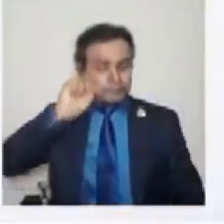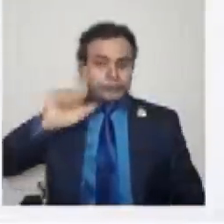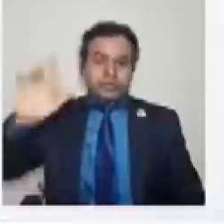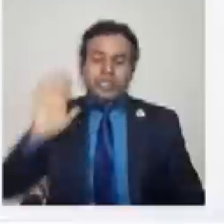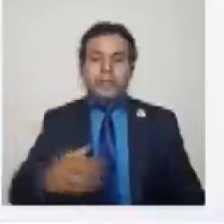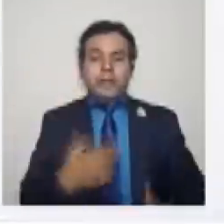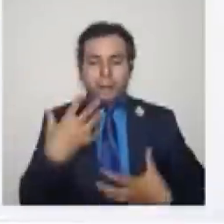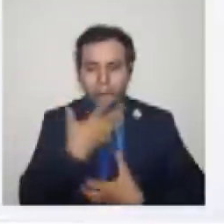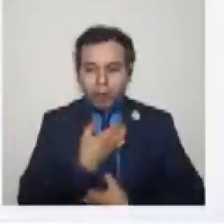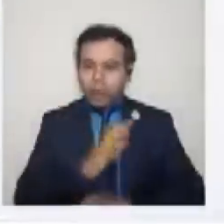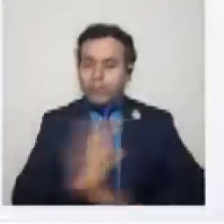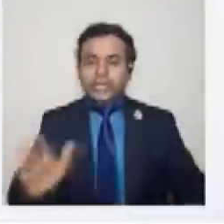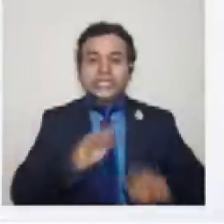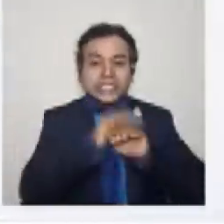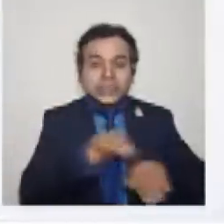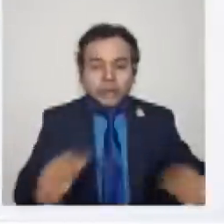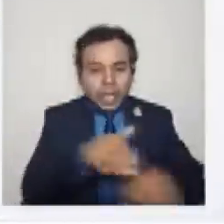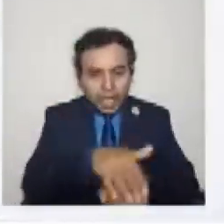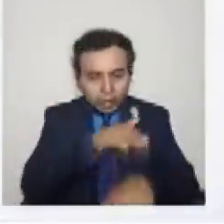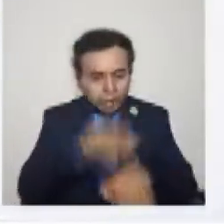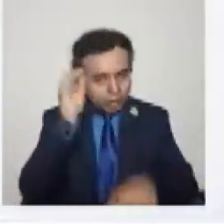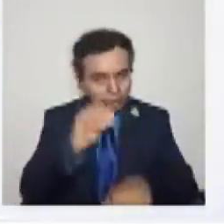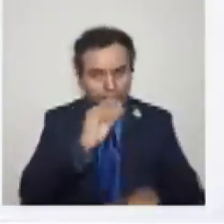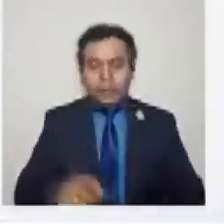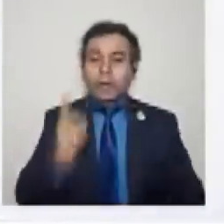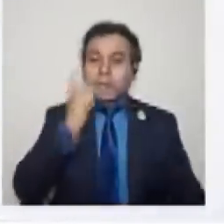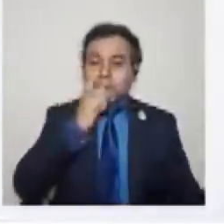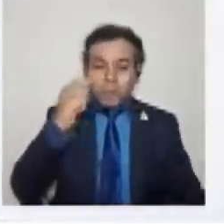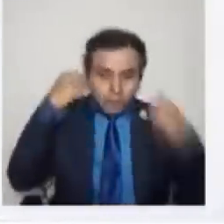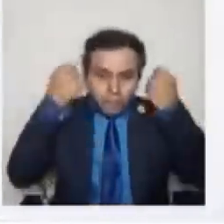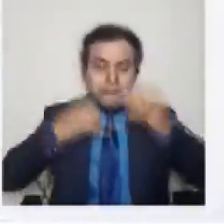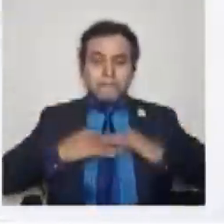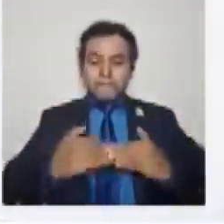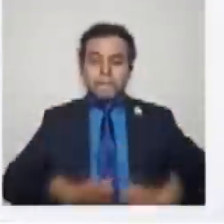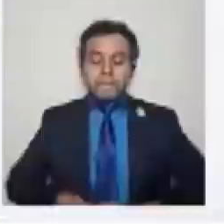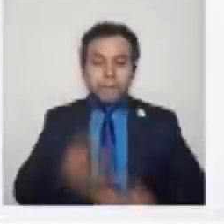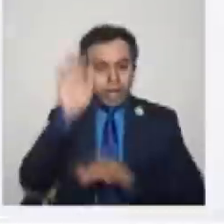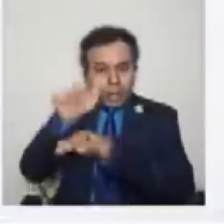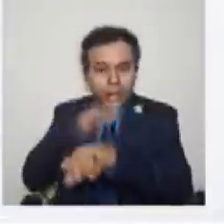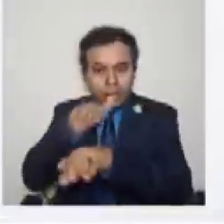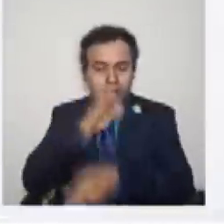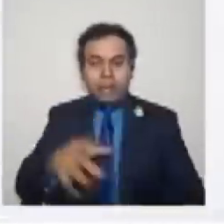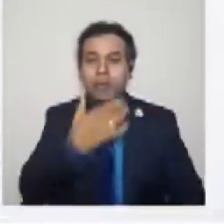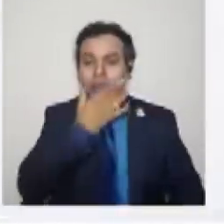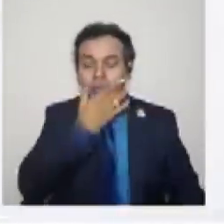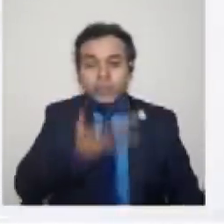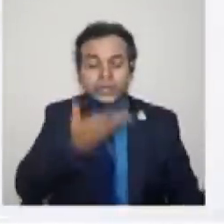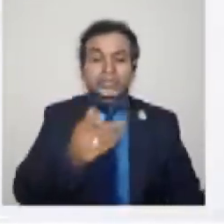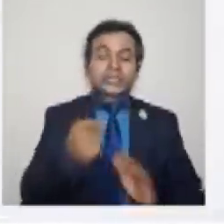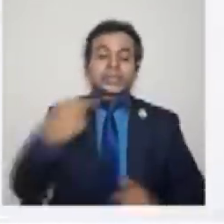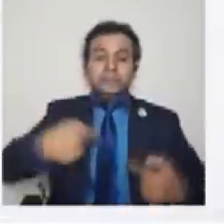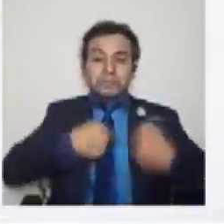এগুলো সবার জন্যই অবশ্যই পালনীয় এই সময়ে, এবং শিশুদের প্রতি, গর্ভবতী মাদের প্রতি বিশেষভাবে যত্ন নিতে